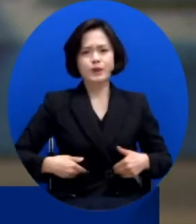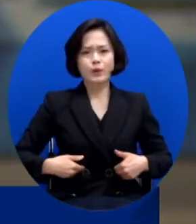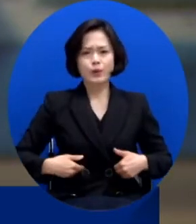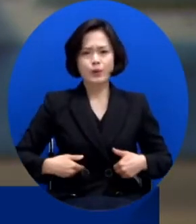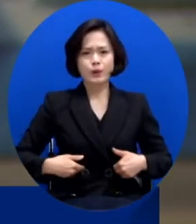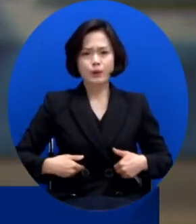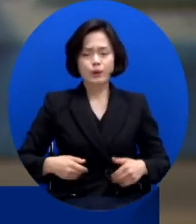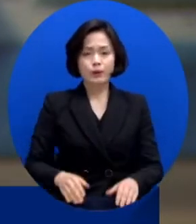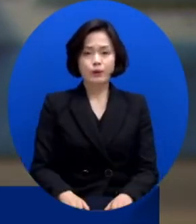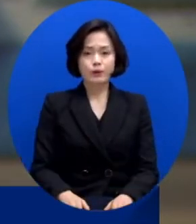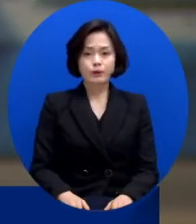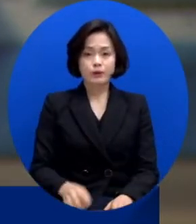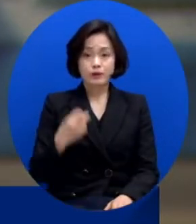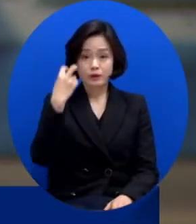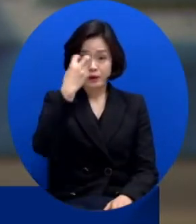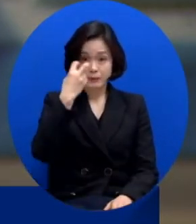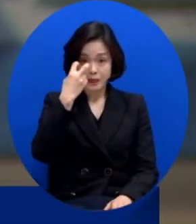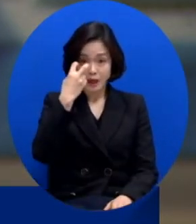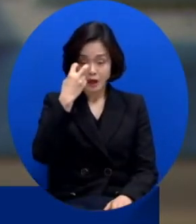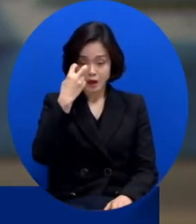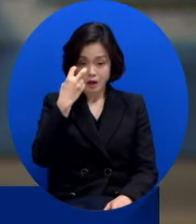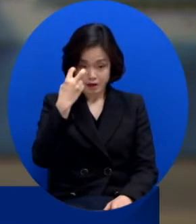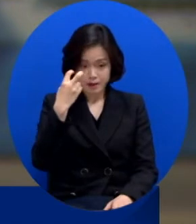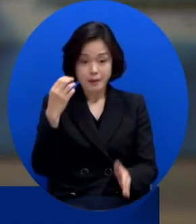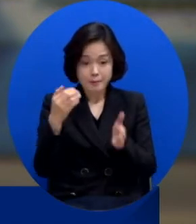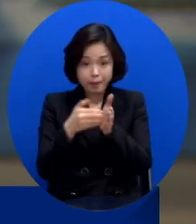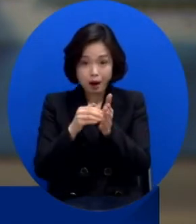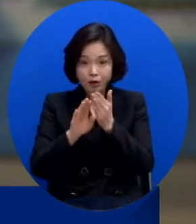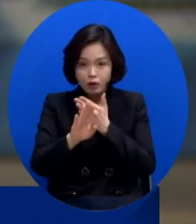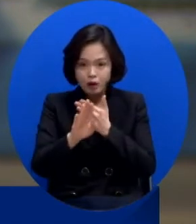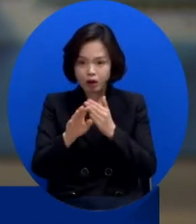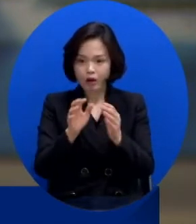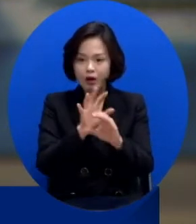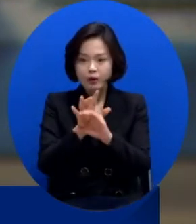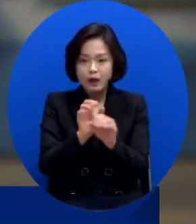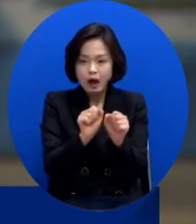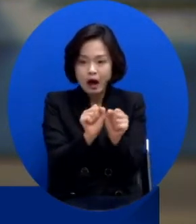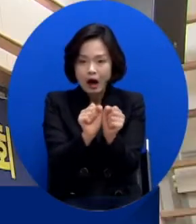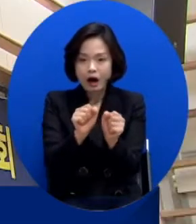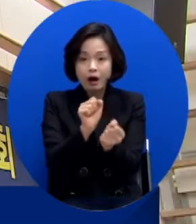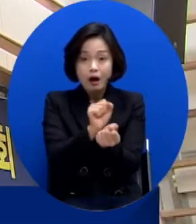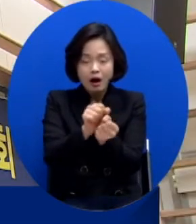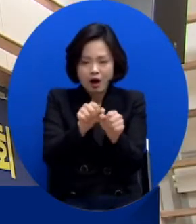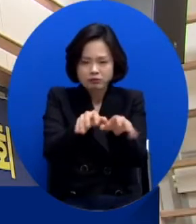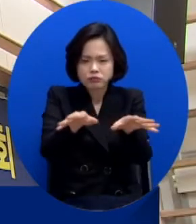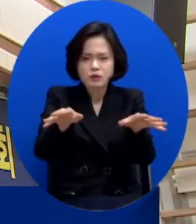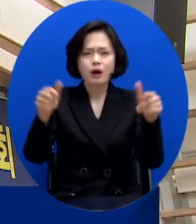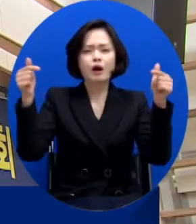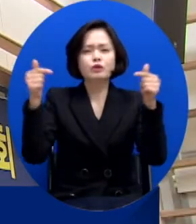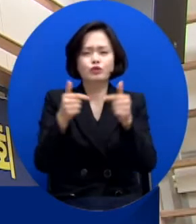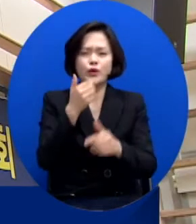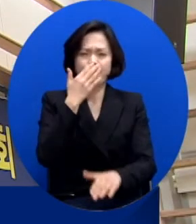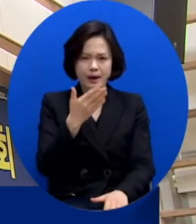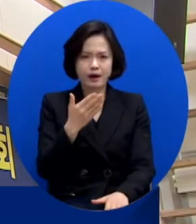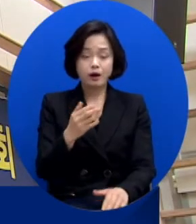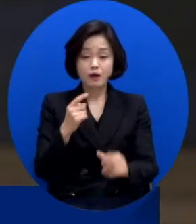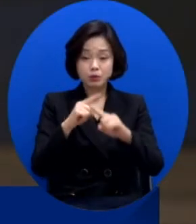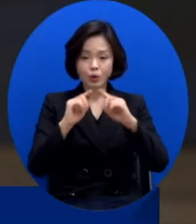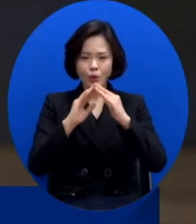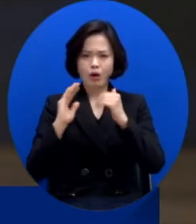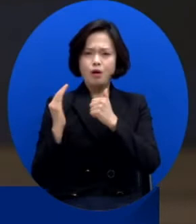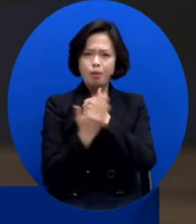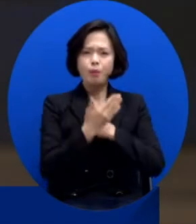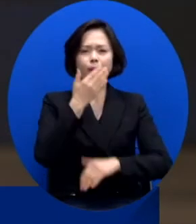수 있도록 해서 빨리 찾아내는 것만이 우리 교회를 보호할 수가 있고.